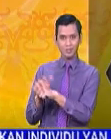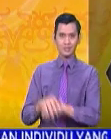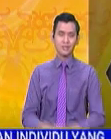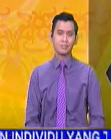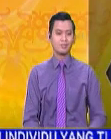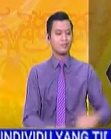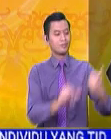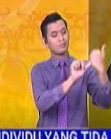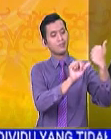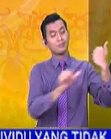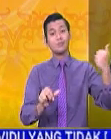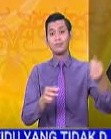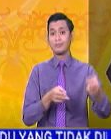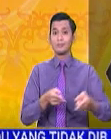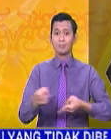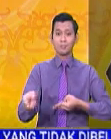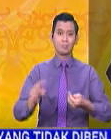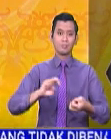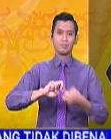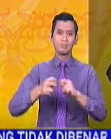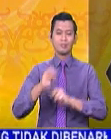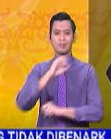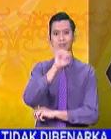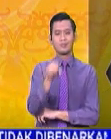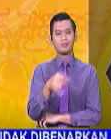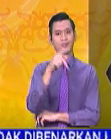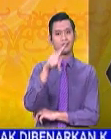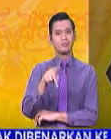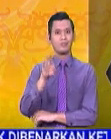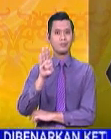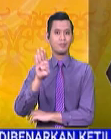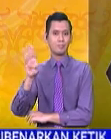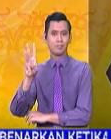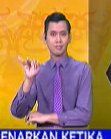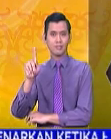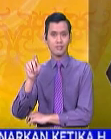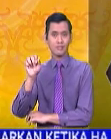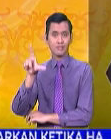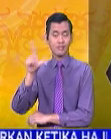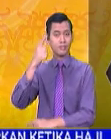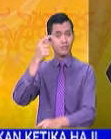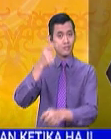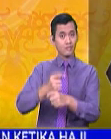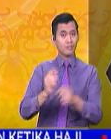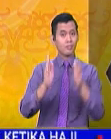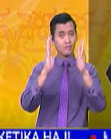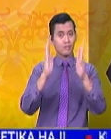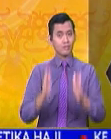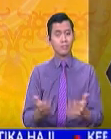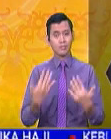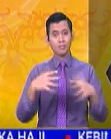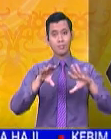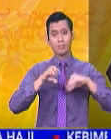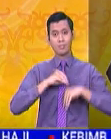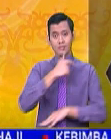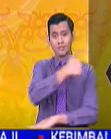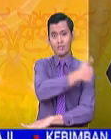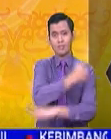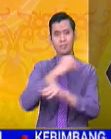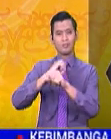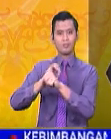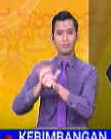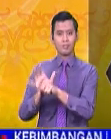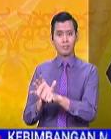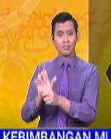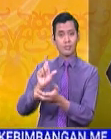jawatan kuasa pengurusan bencana bagian JP Bintulu menetapkan individu yang telah lengkap dari madu of vaksin